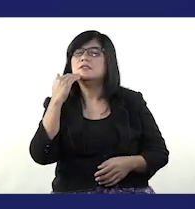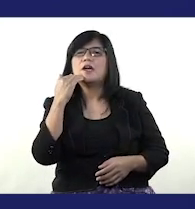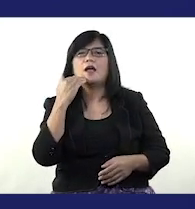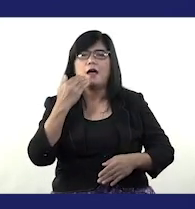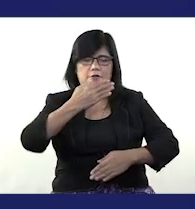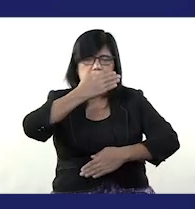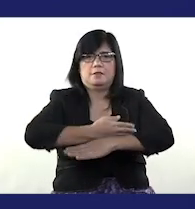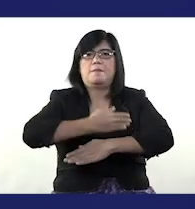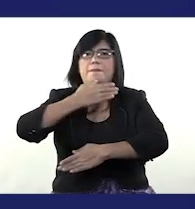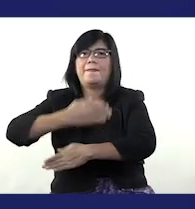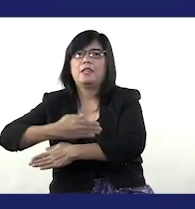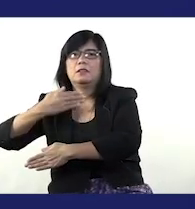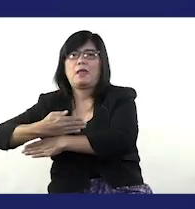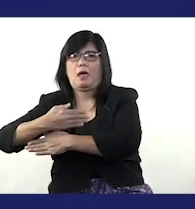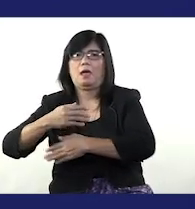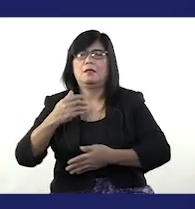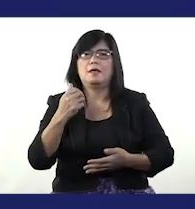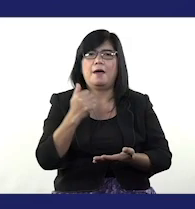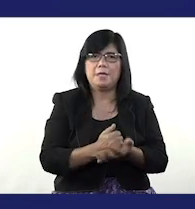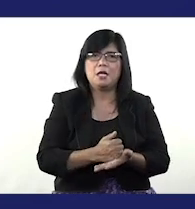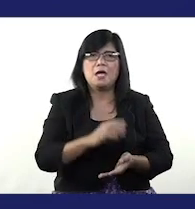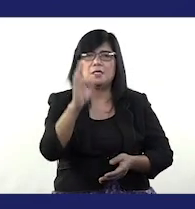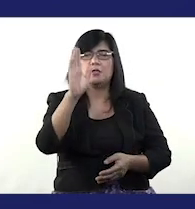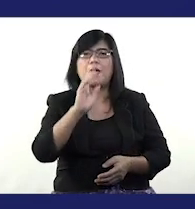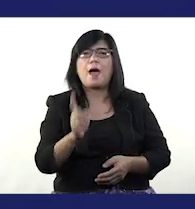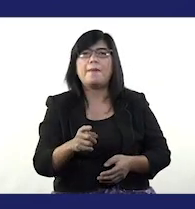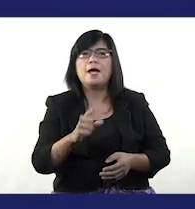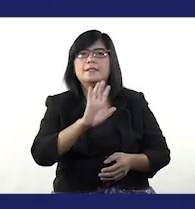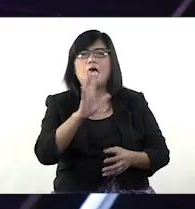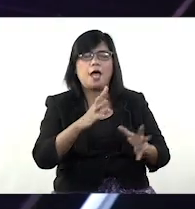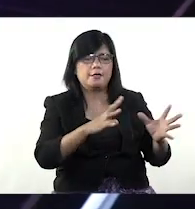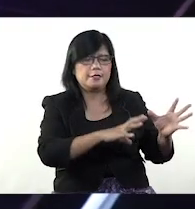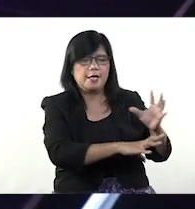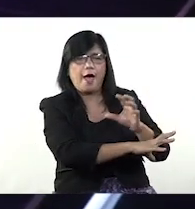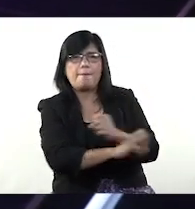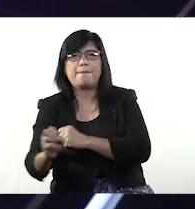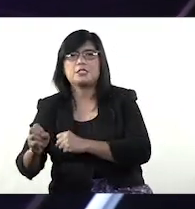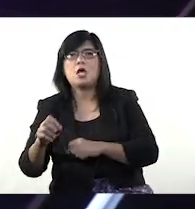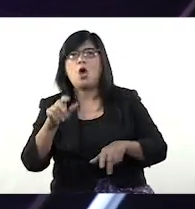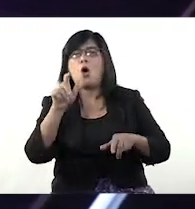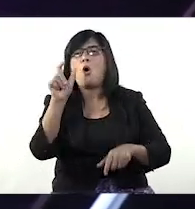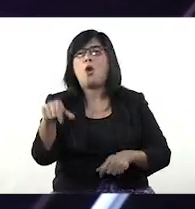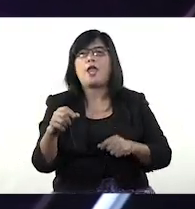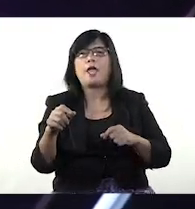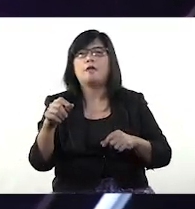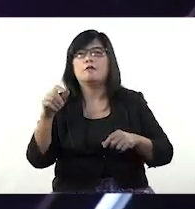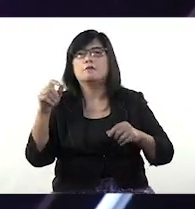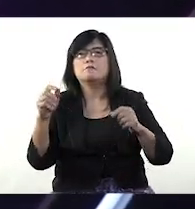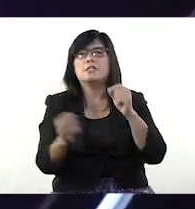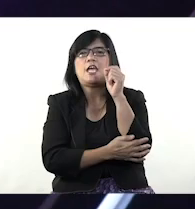oleh si jahat Hai kuasa kegelapan semakin merajalela Hai dukun Paranormal